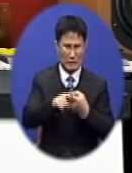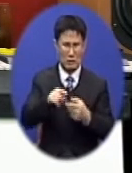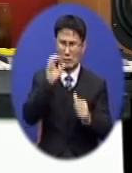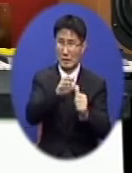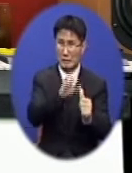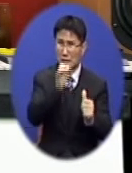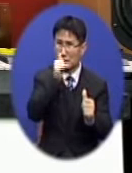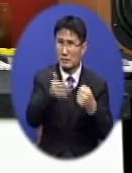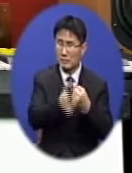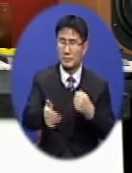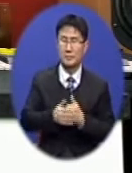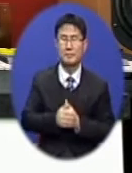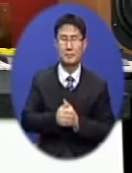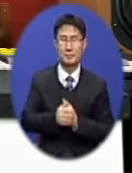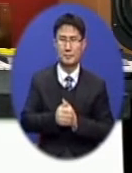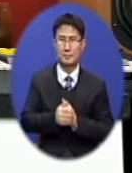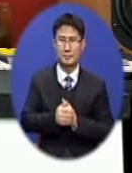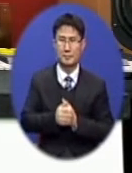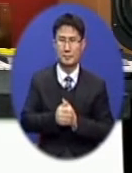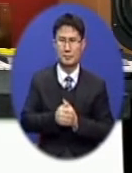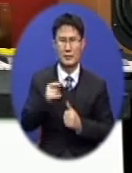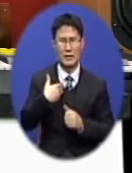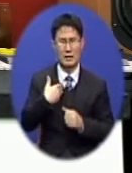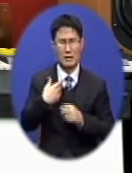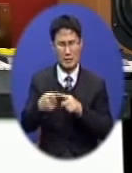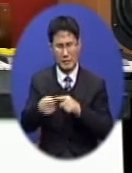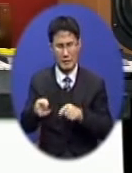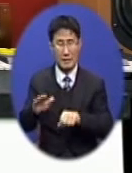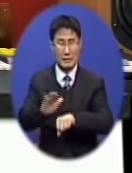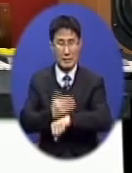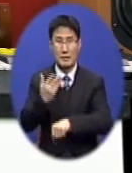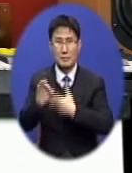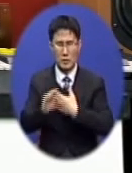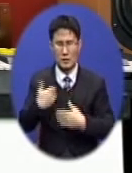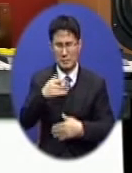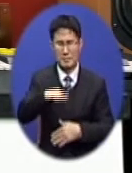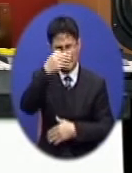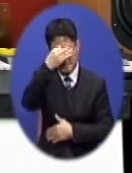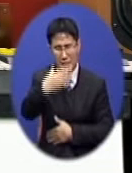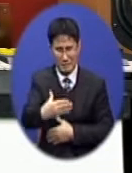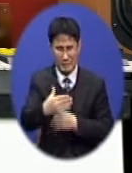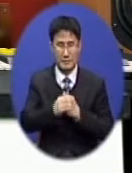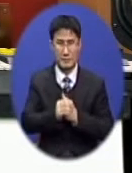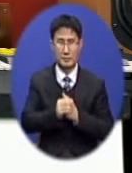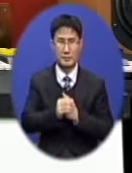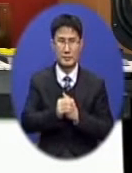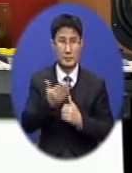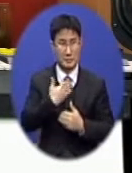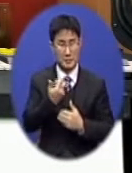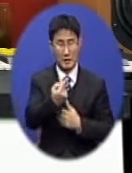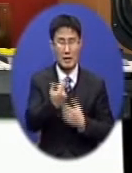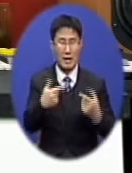그 내가 그 판단을 잘못하고 구박을 했다면은 내가 네. 사과를 할 테니까, 네, 네. 지금 나하고